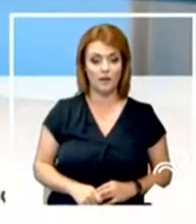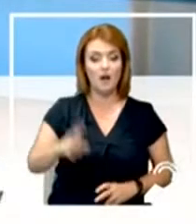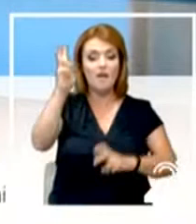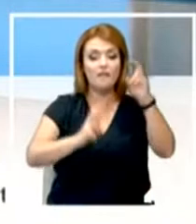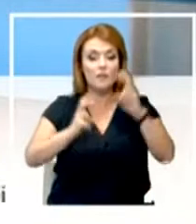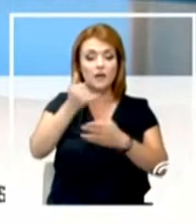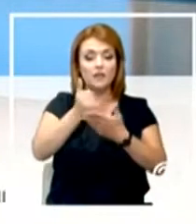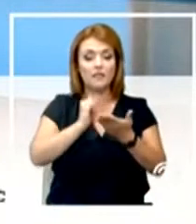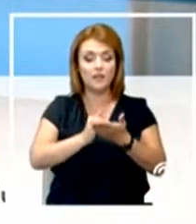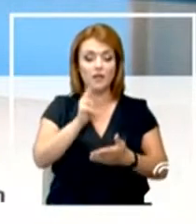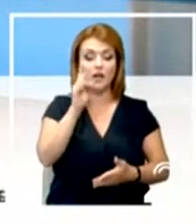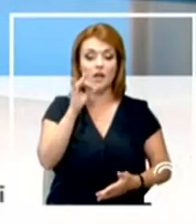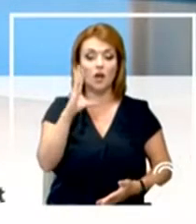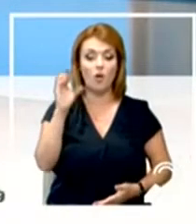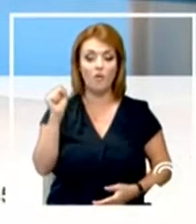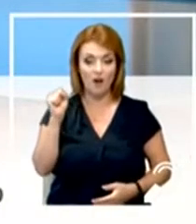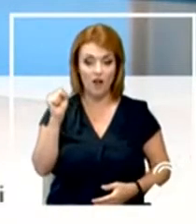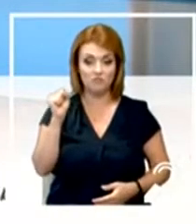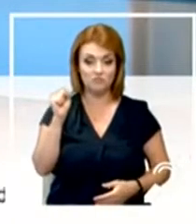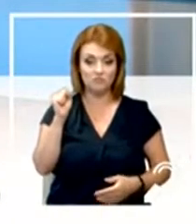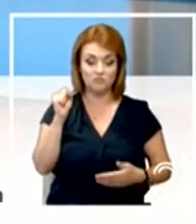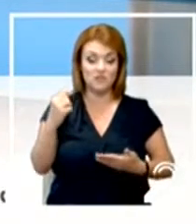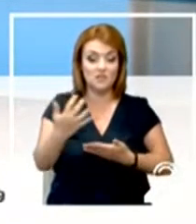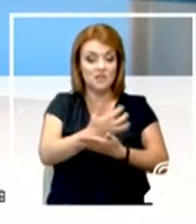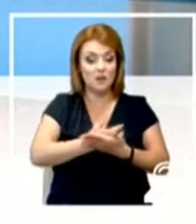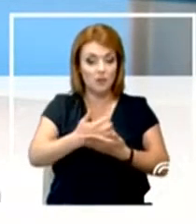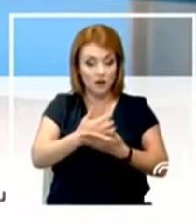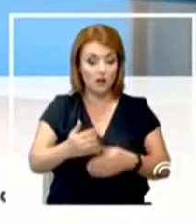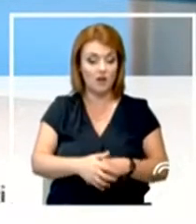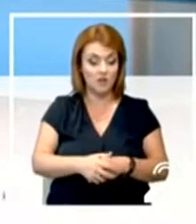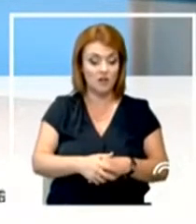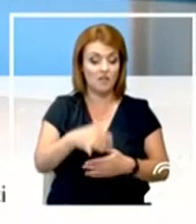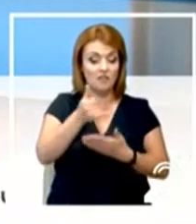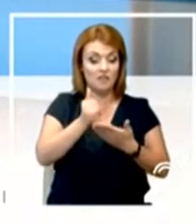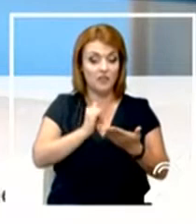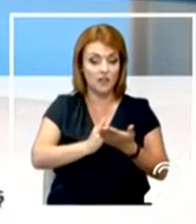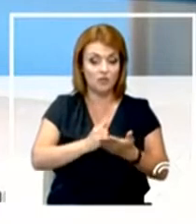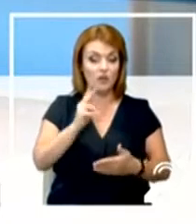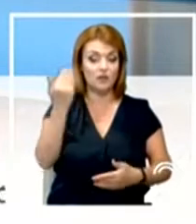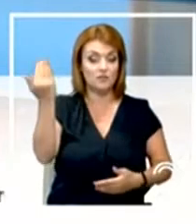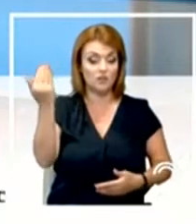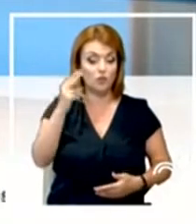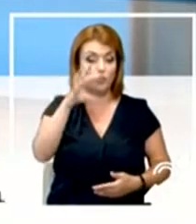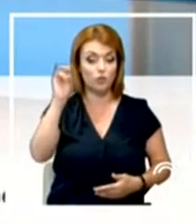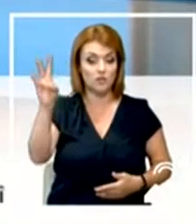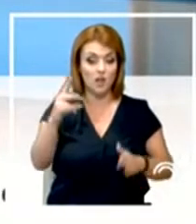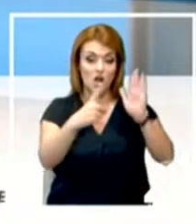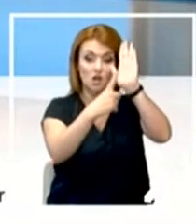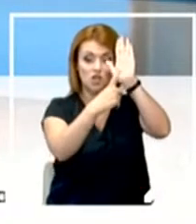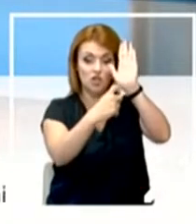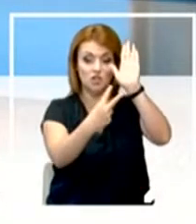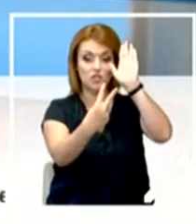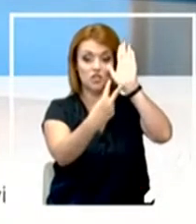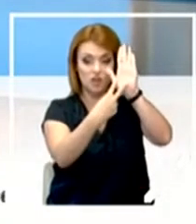Combinatul de vinuri Cricov a retras din expoziție colecția de vinuri pentru Vladimir Putin. Cele 607 sticle au fost duse